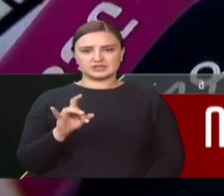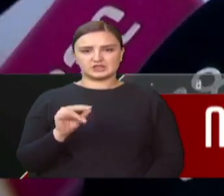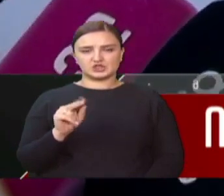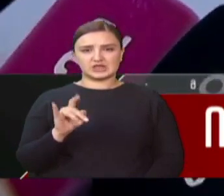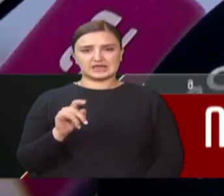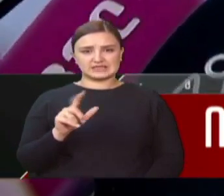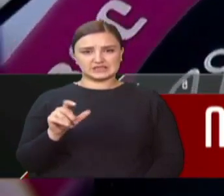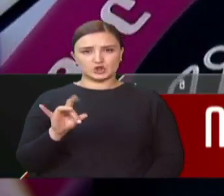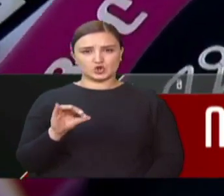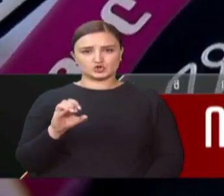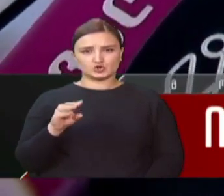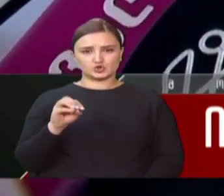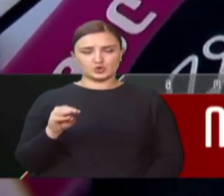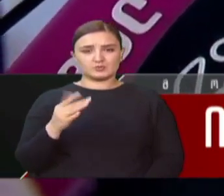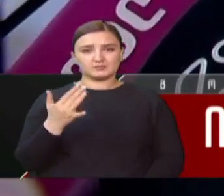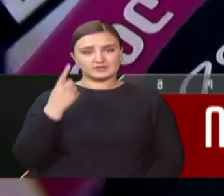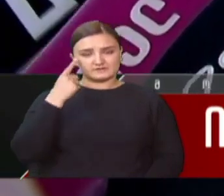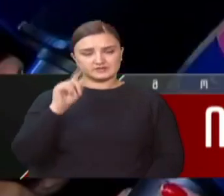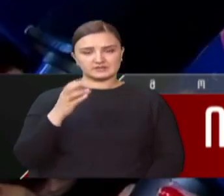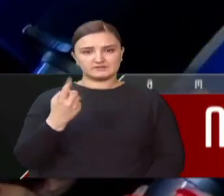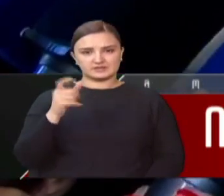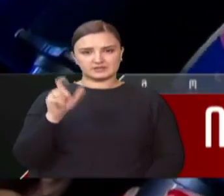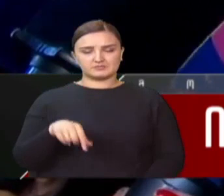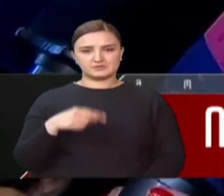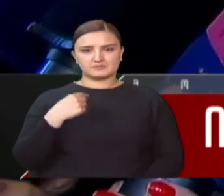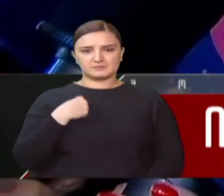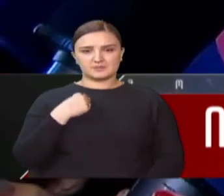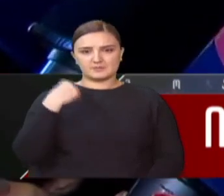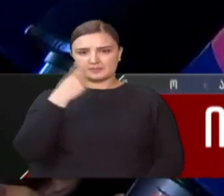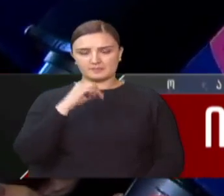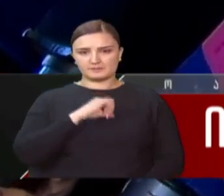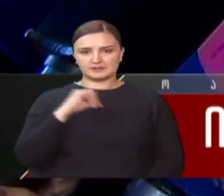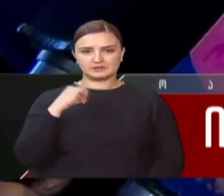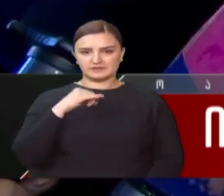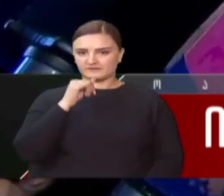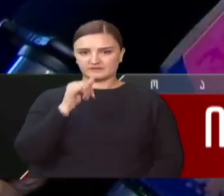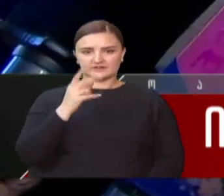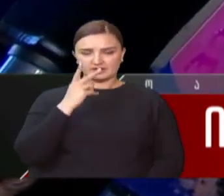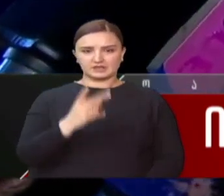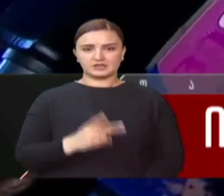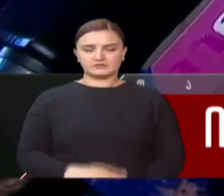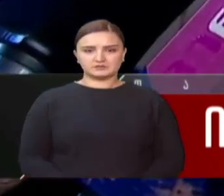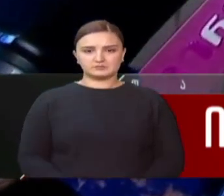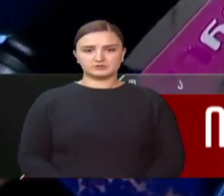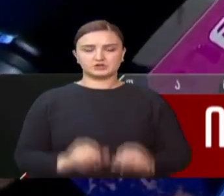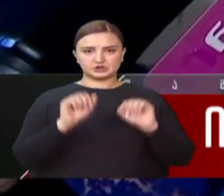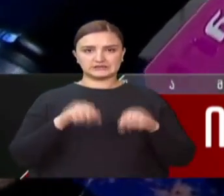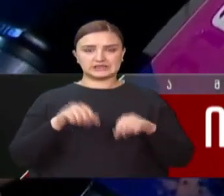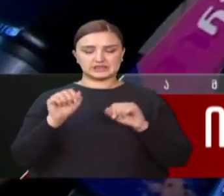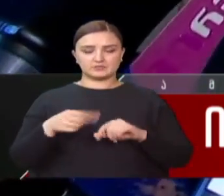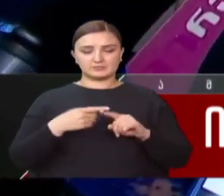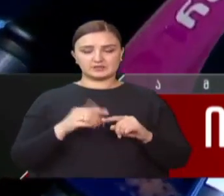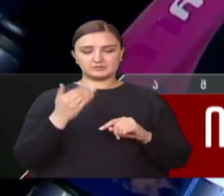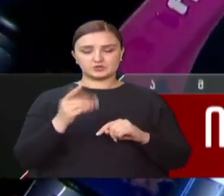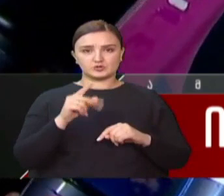როსტომ ჩხეიძეზე და რამდენადაც ვიცი კიდევ ერთ ადამიანზე. Მე პირადად ვერ ვხედავ შესაძლებლობას იმის,